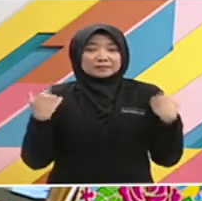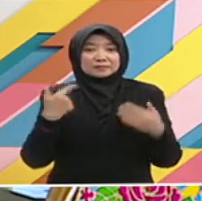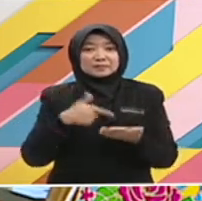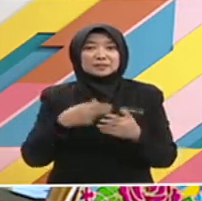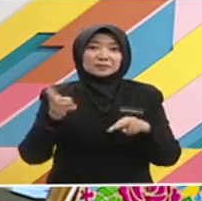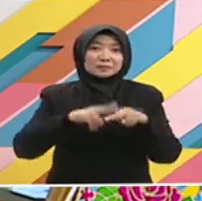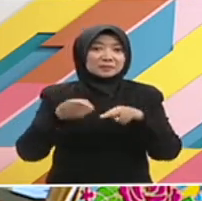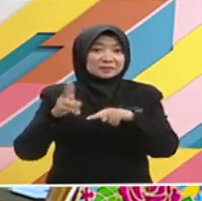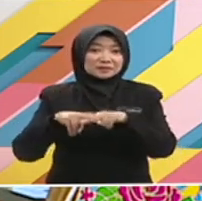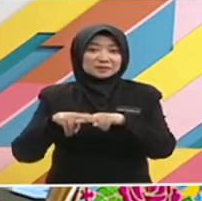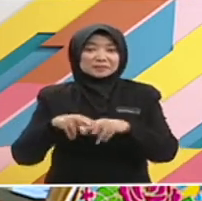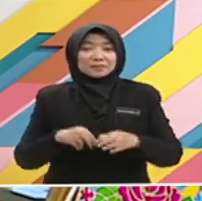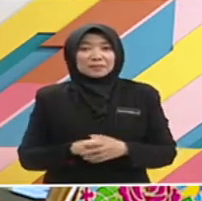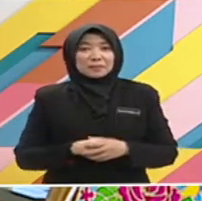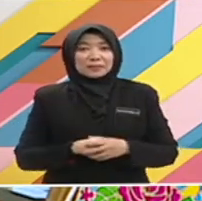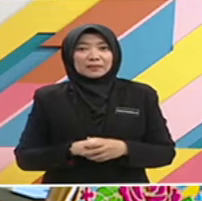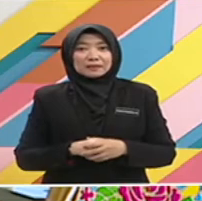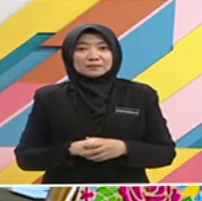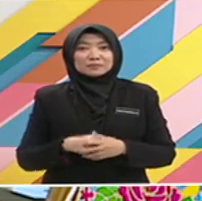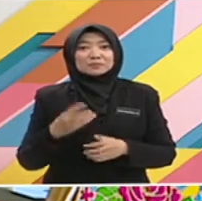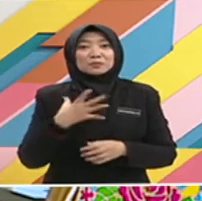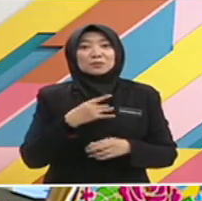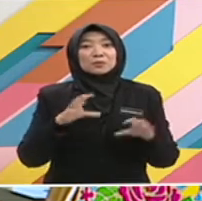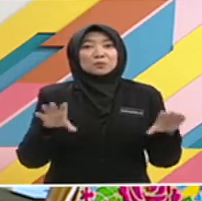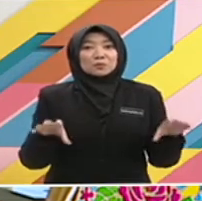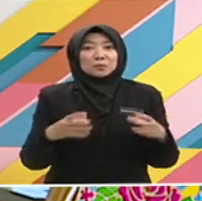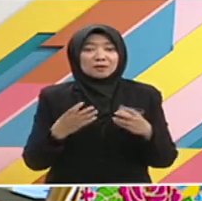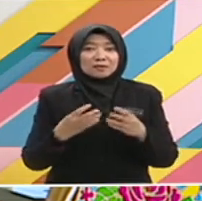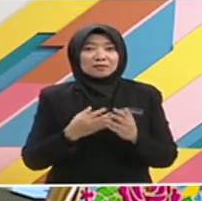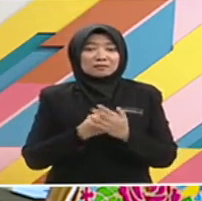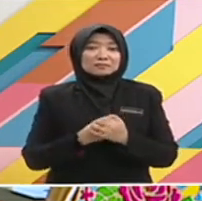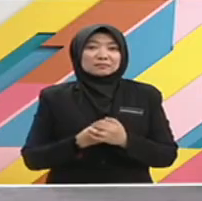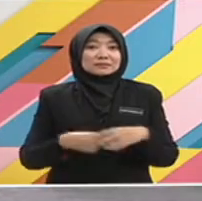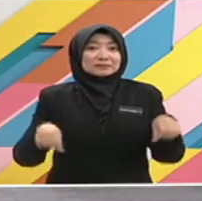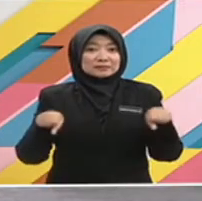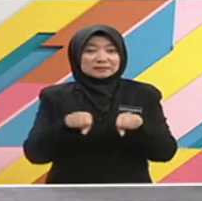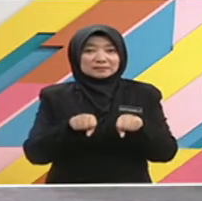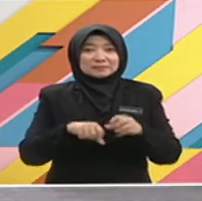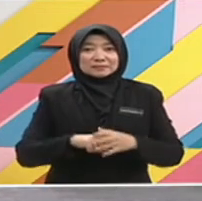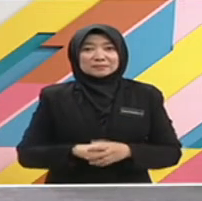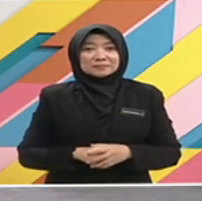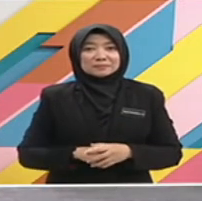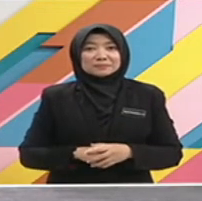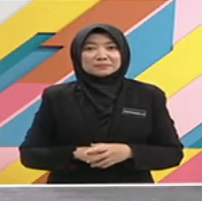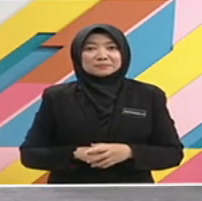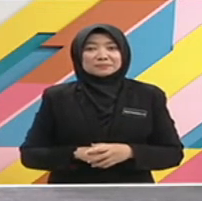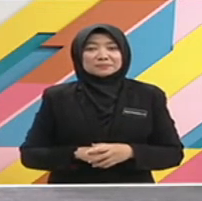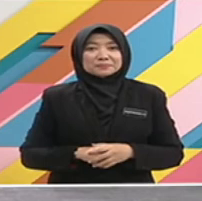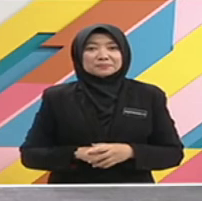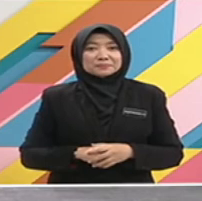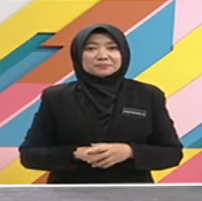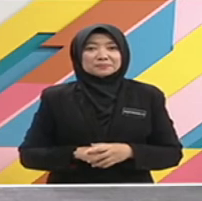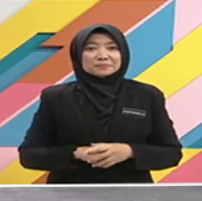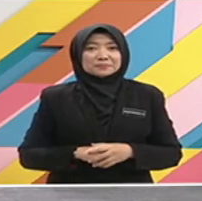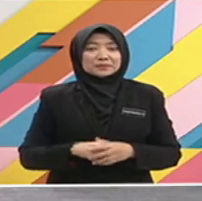suka nak buat craft-craft, cikgu. Kita akan buat dia supaya dia simetri. Kalau dia sebelah sengit, sebelah